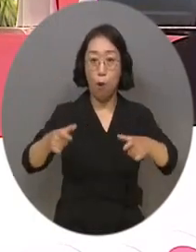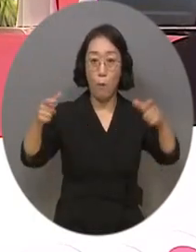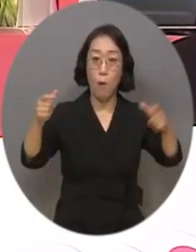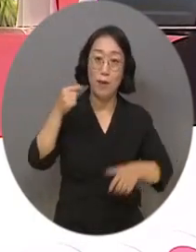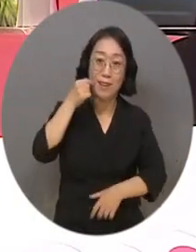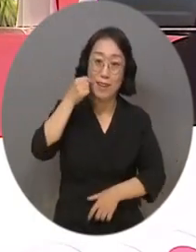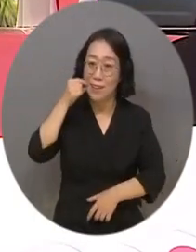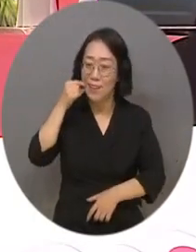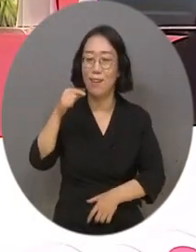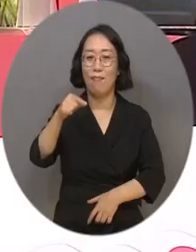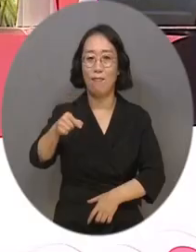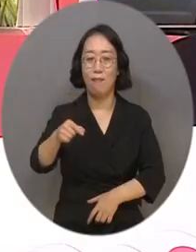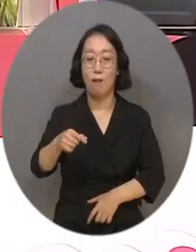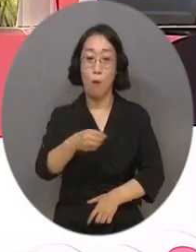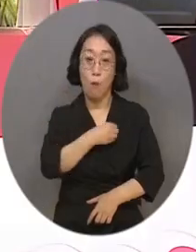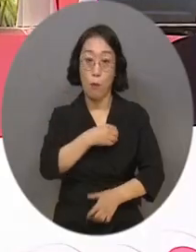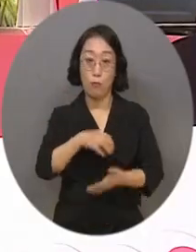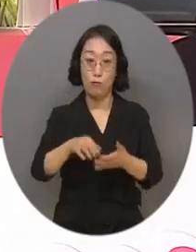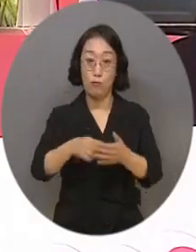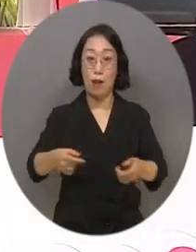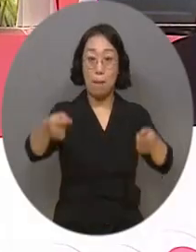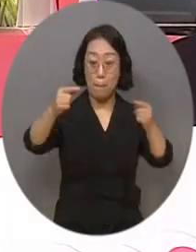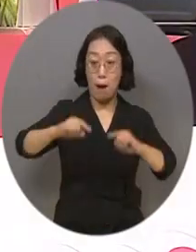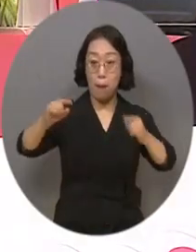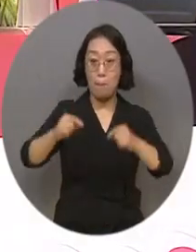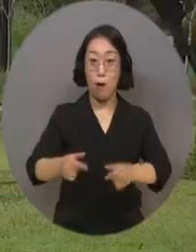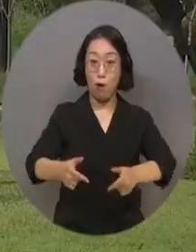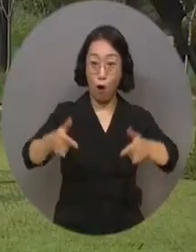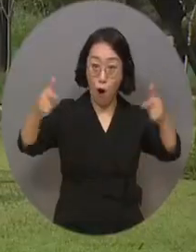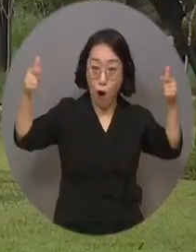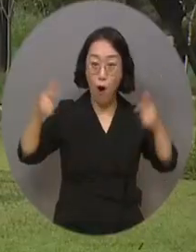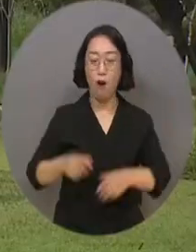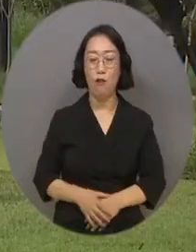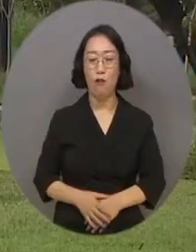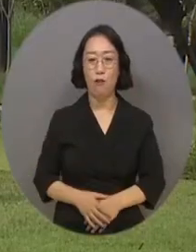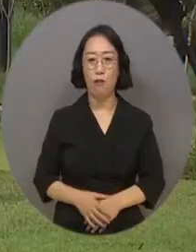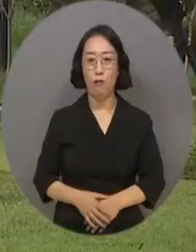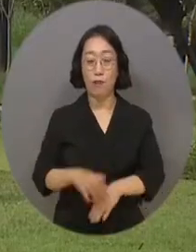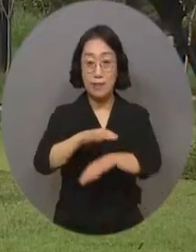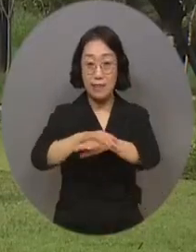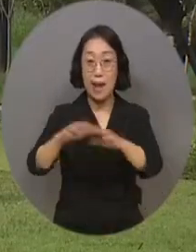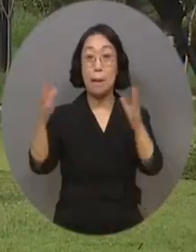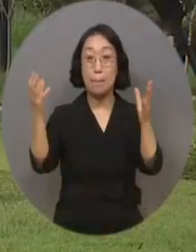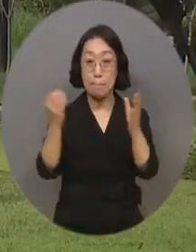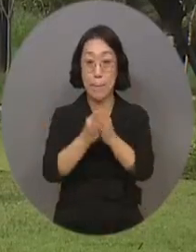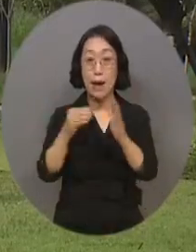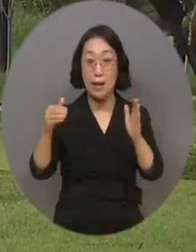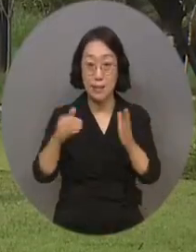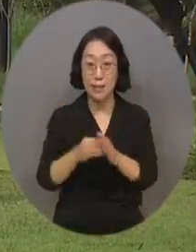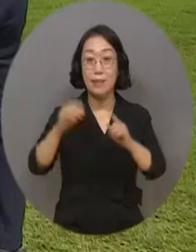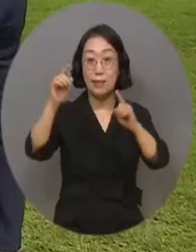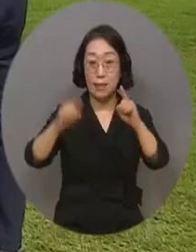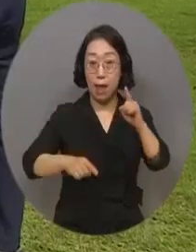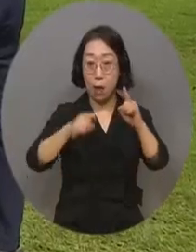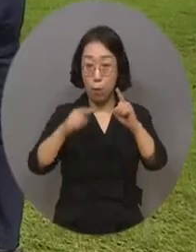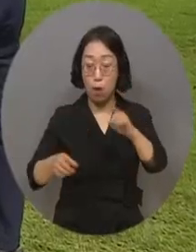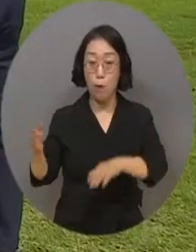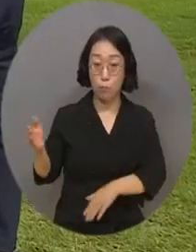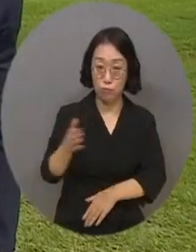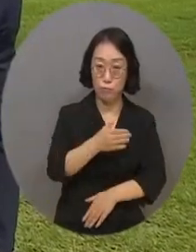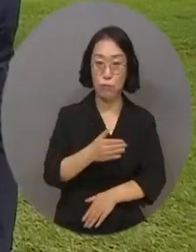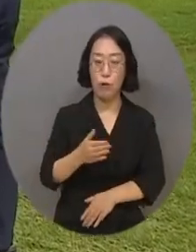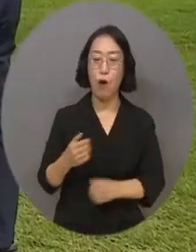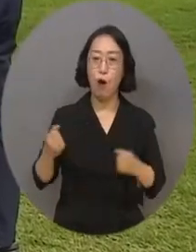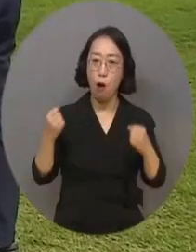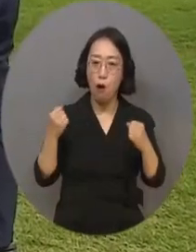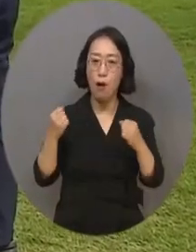일으키면서 그 회원이 증가되고 있습니다. 성황리에 막을 내린 이번 대회를 계기로 건강한 노후